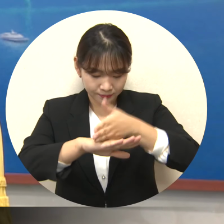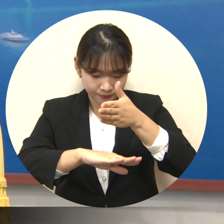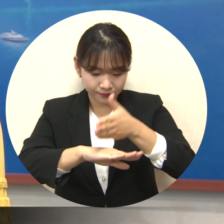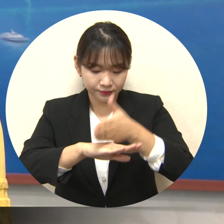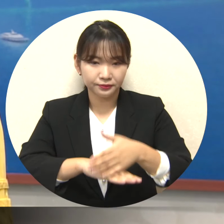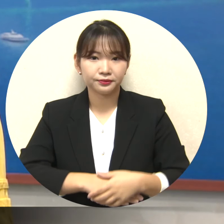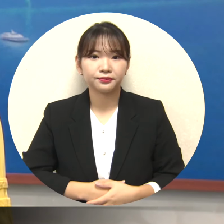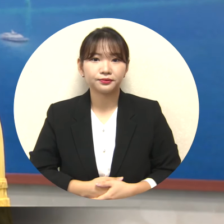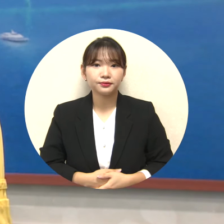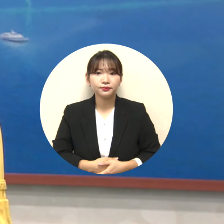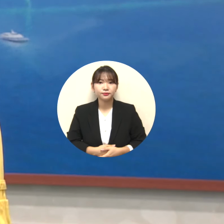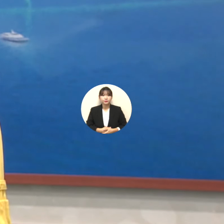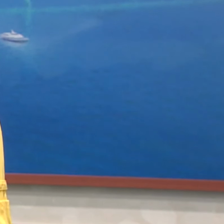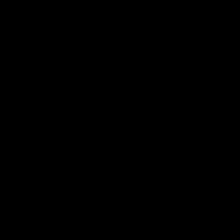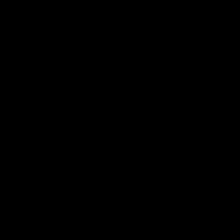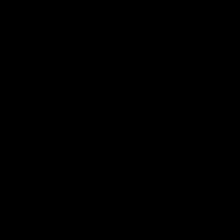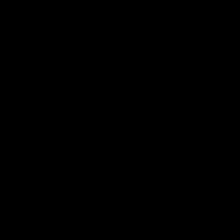감사합니다